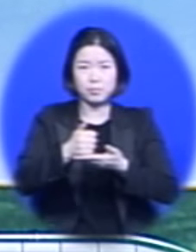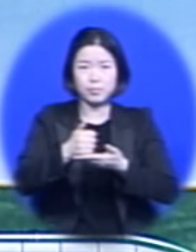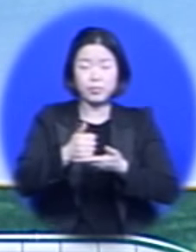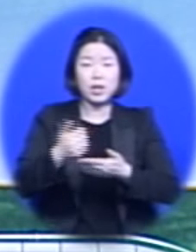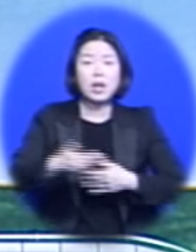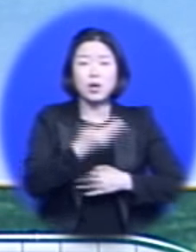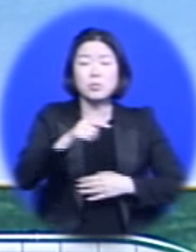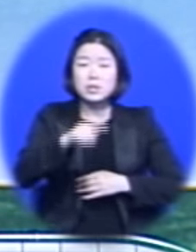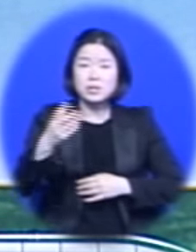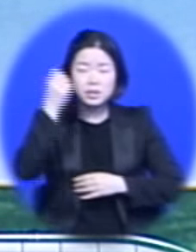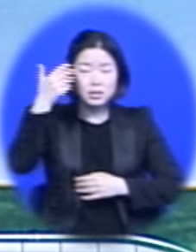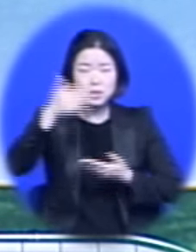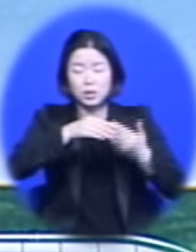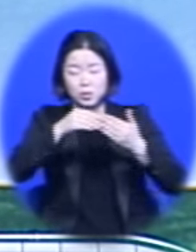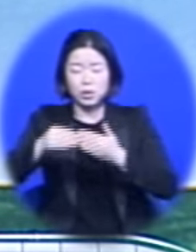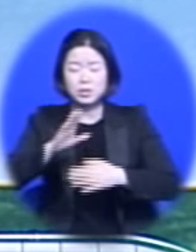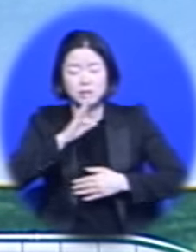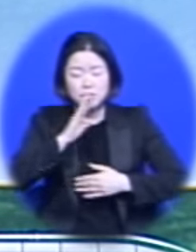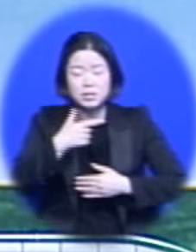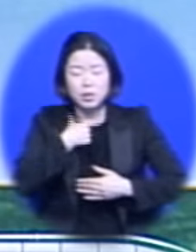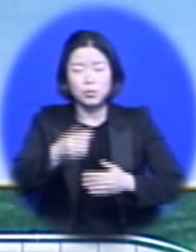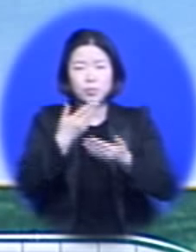그 성령의 인도하심을 정말 구하십시오.